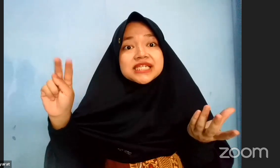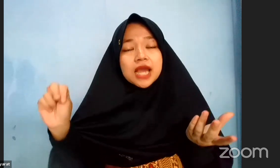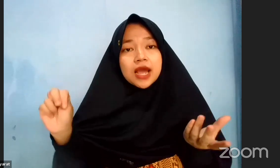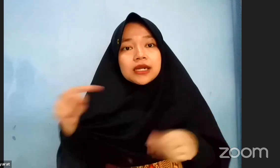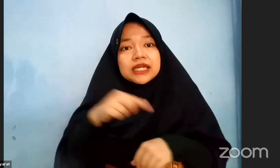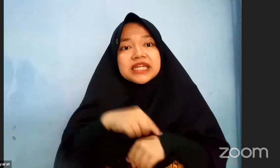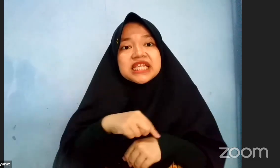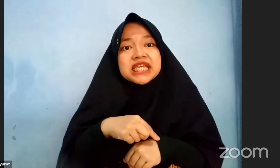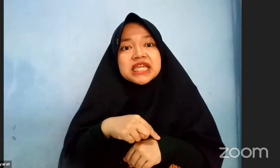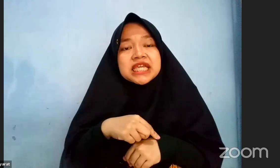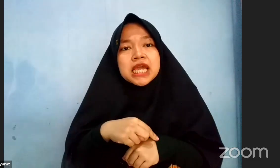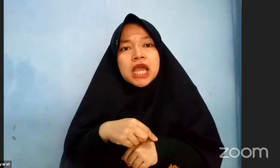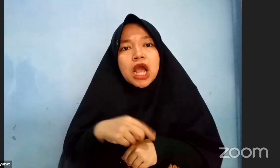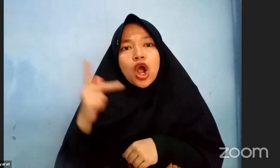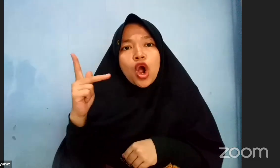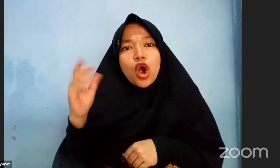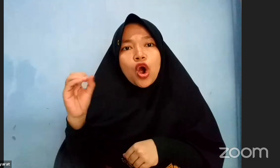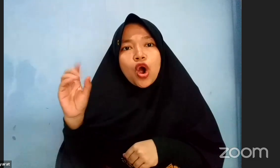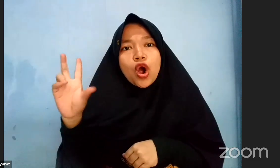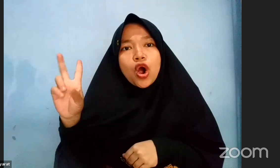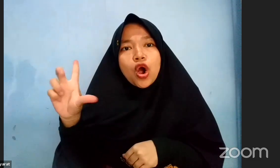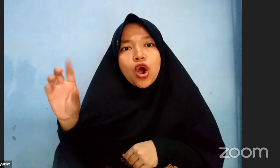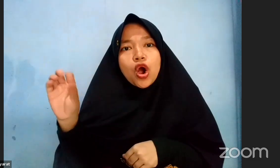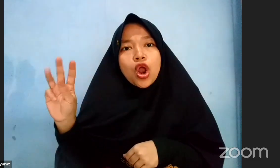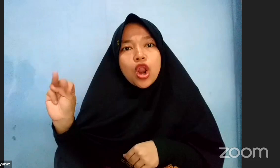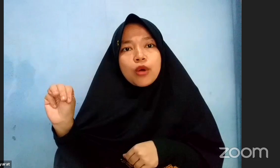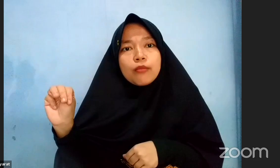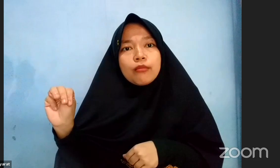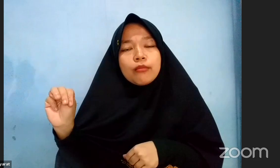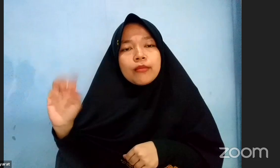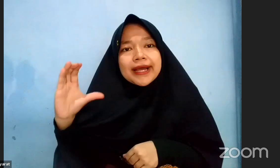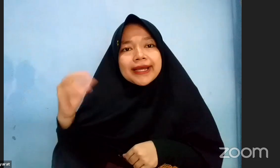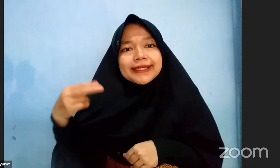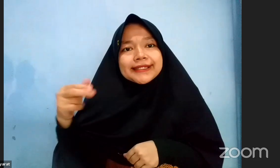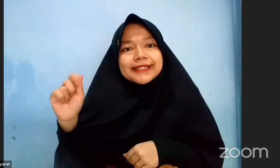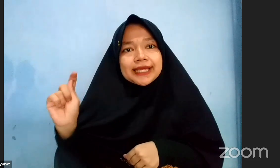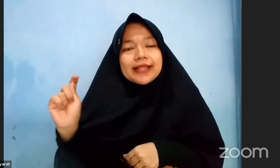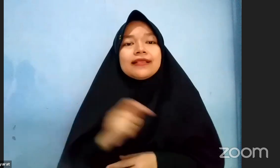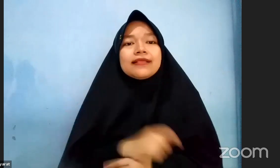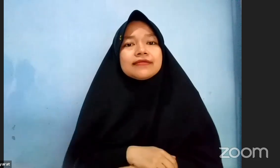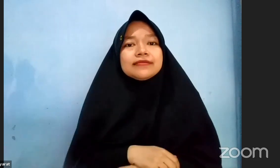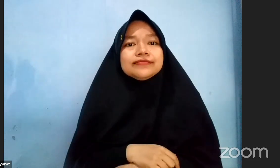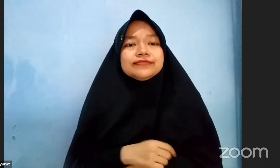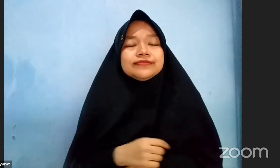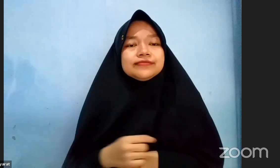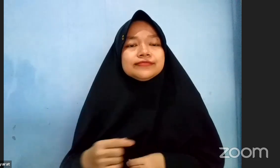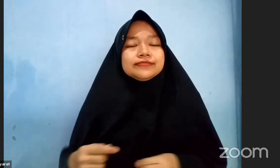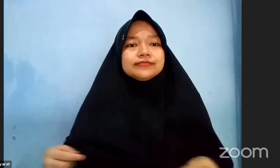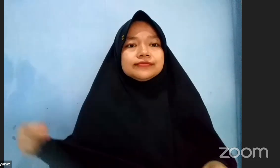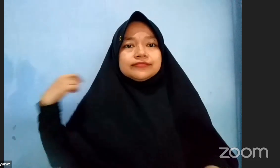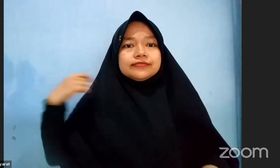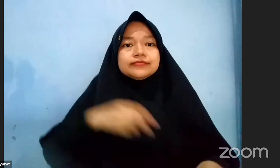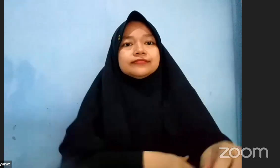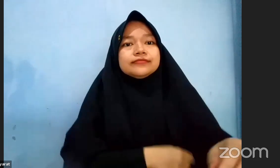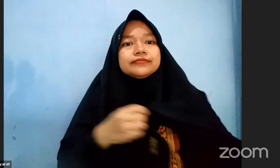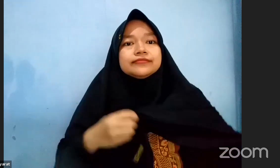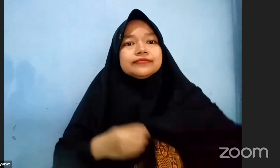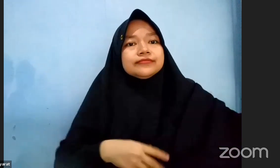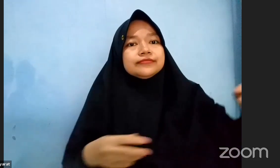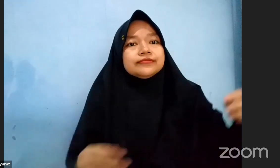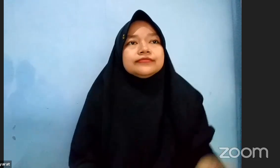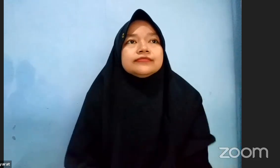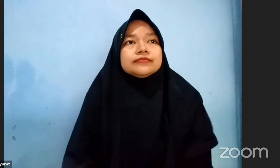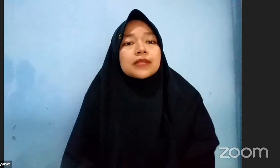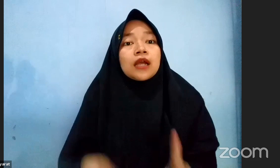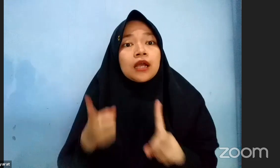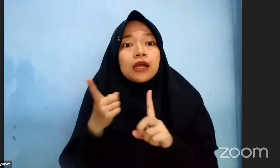oleh Bu Sri Wahyuni Bu untuk dijawab juga nanti kita juga kakinya akan bahas beberapa tapi mungkin pertama ya dari